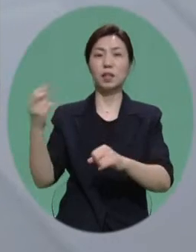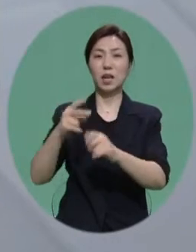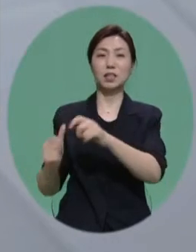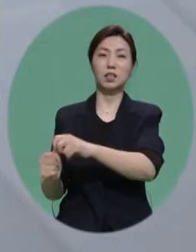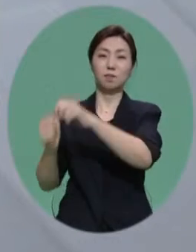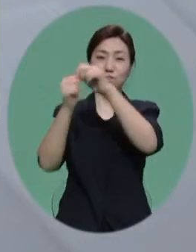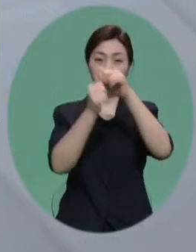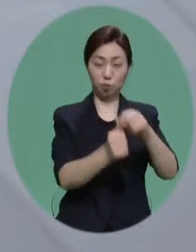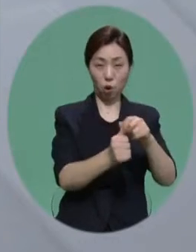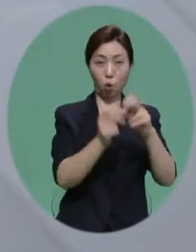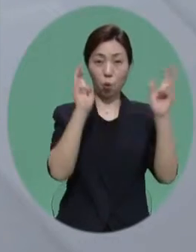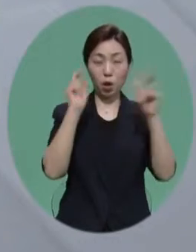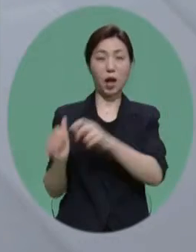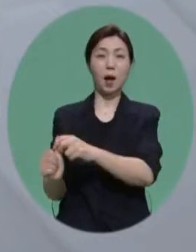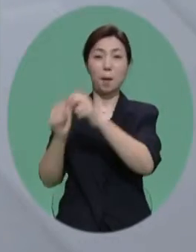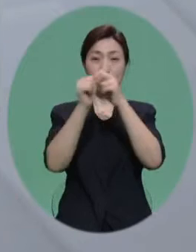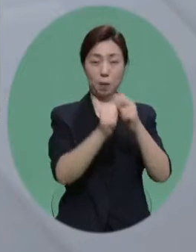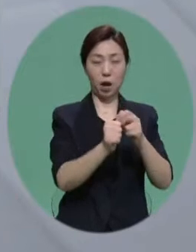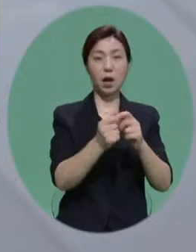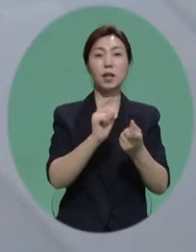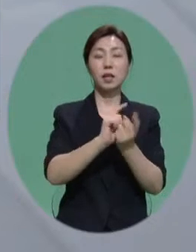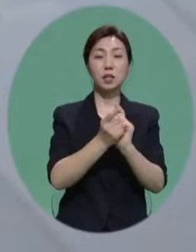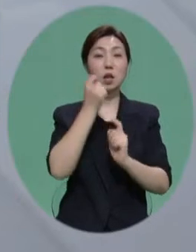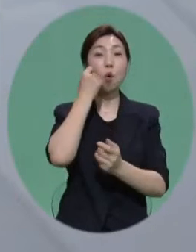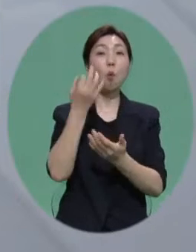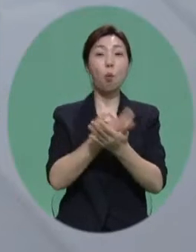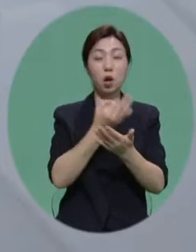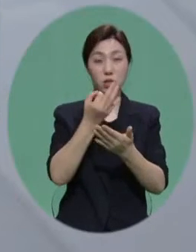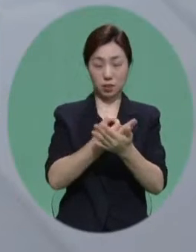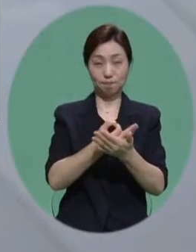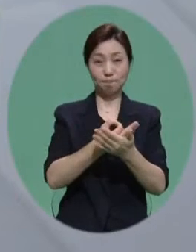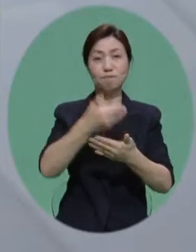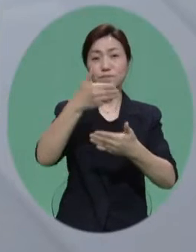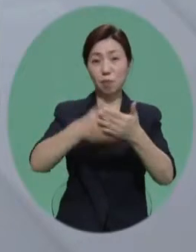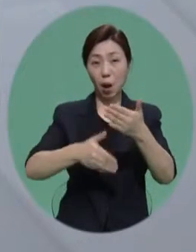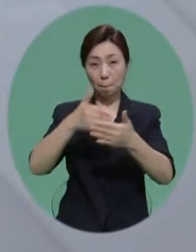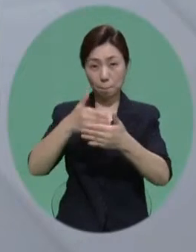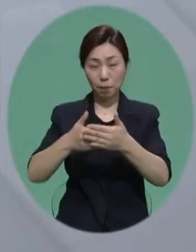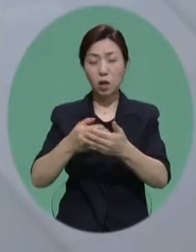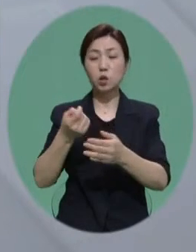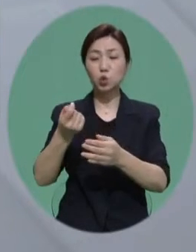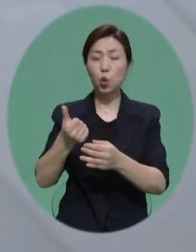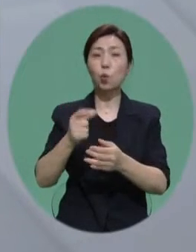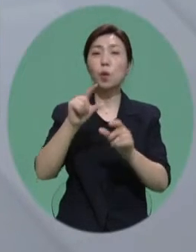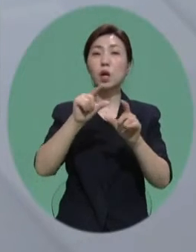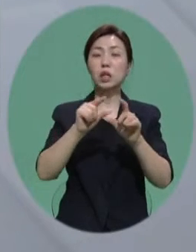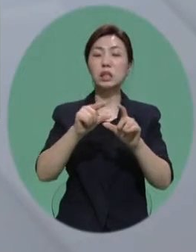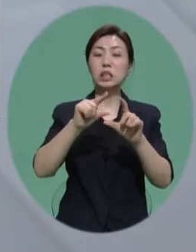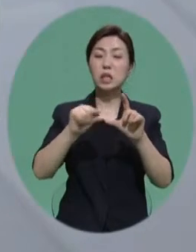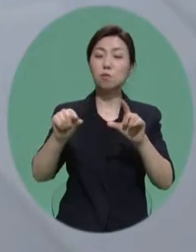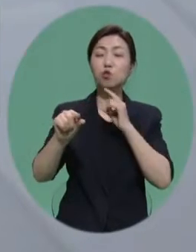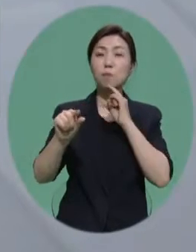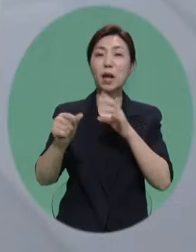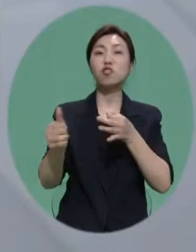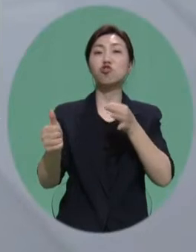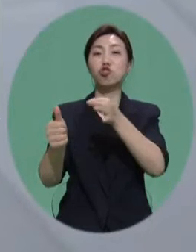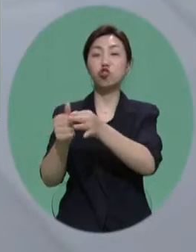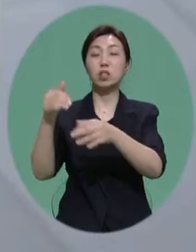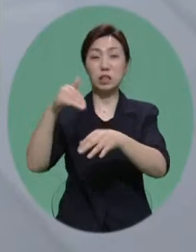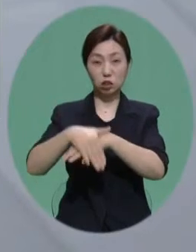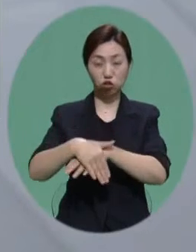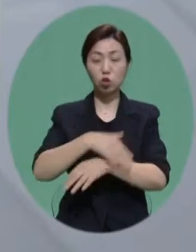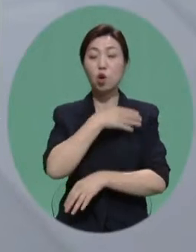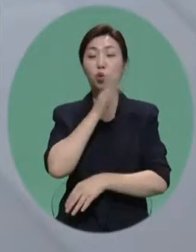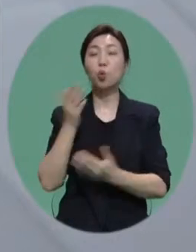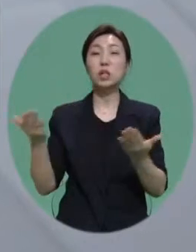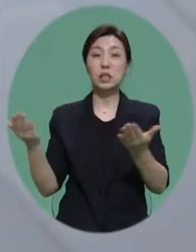그래서 노인일자리 들을 활성화 하면서 그 문제들을 해결을 해 오고 있습니다 그래서 지금